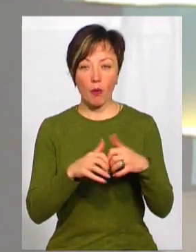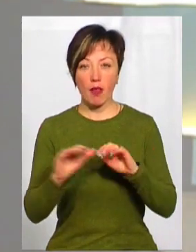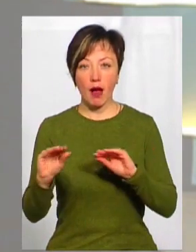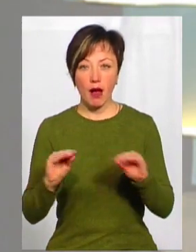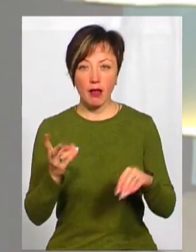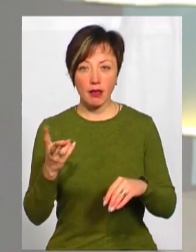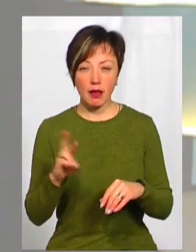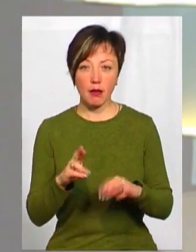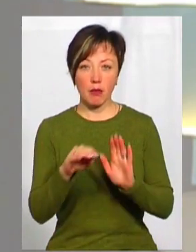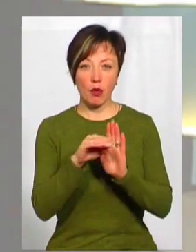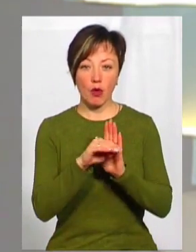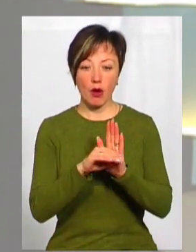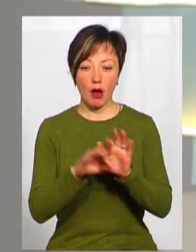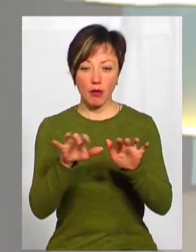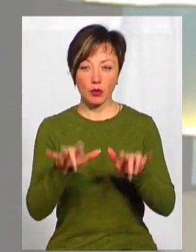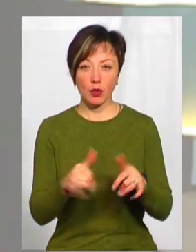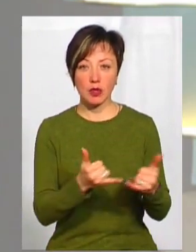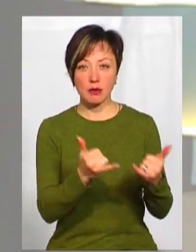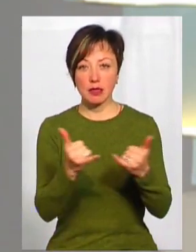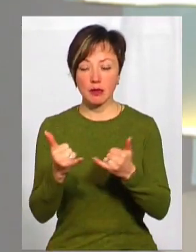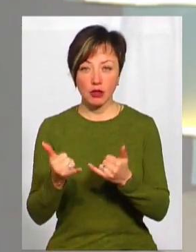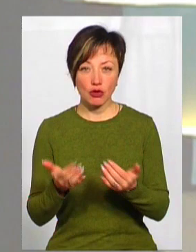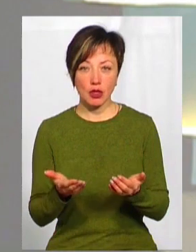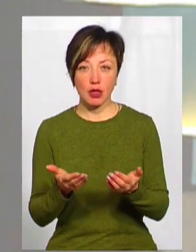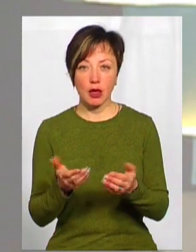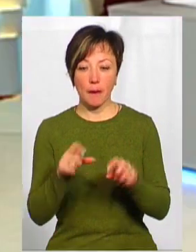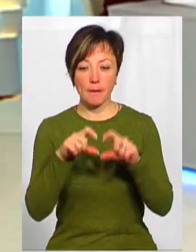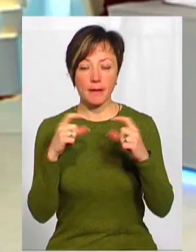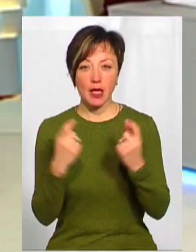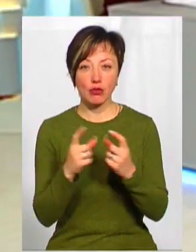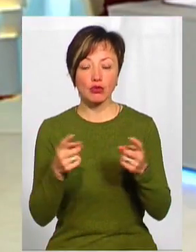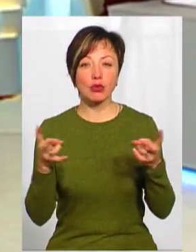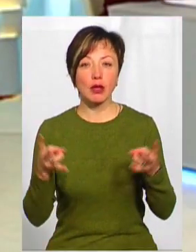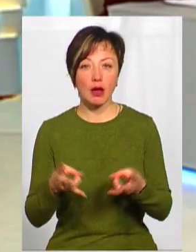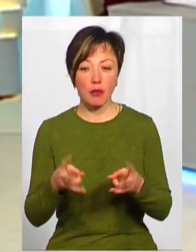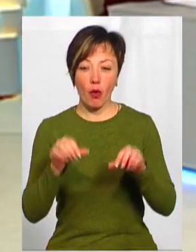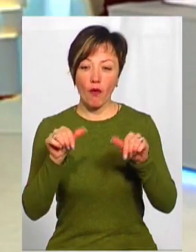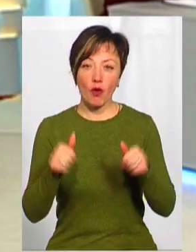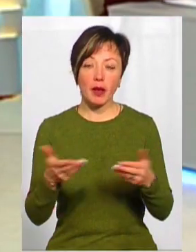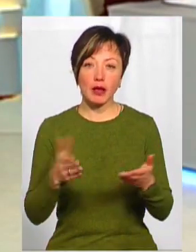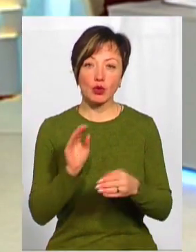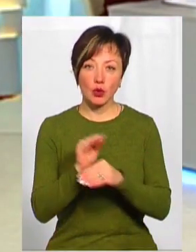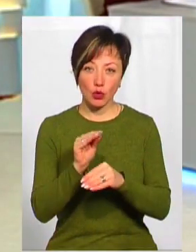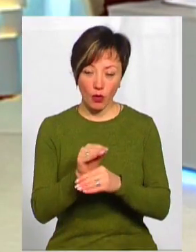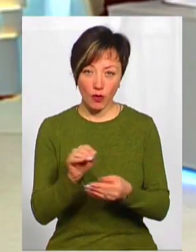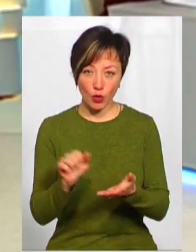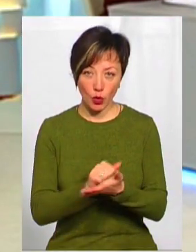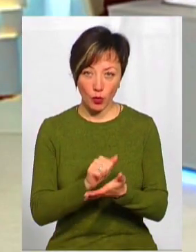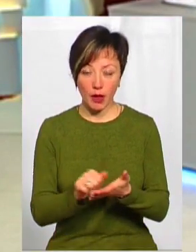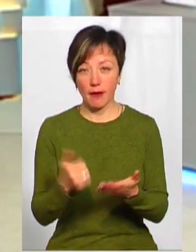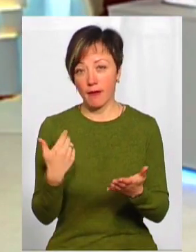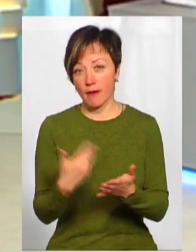обладнання, програмного забезпечення, бірочок? Що треба? Оформлення якихось додаткових